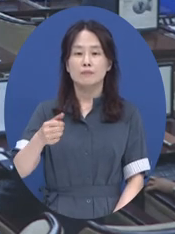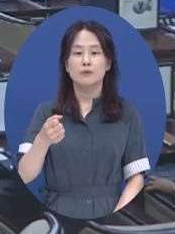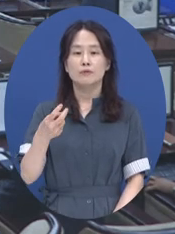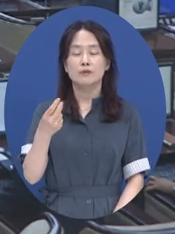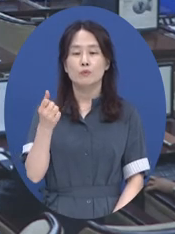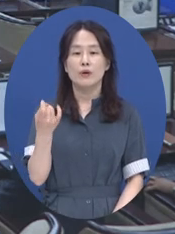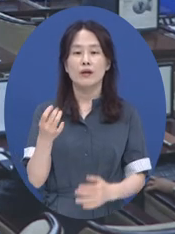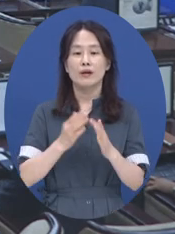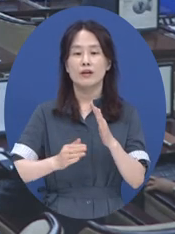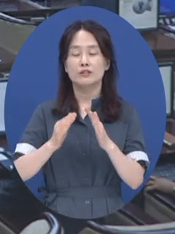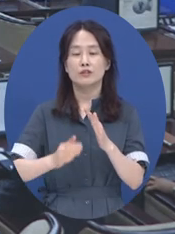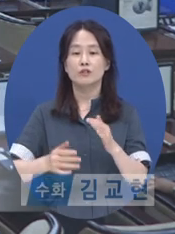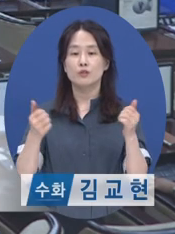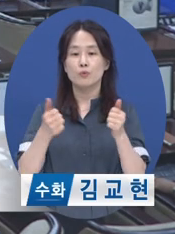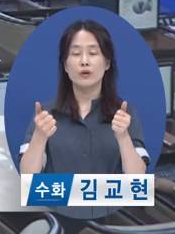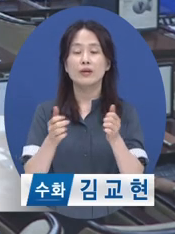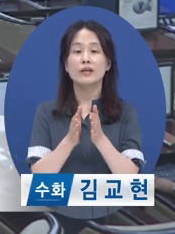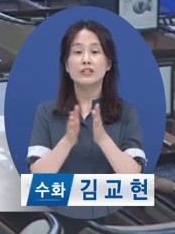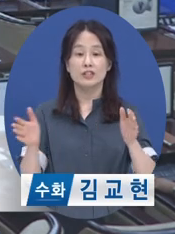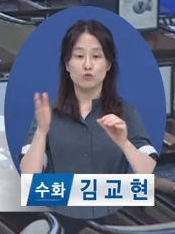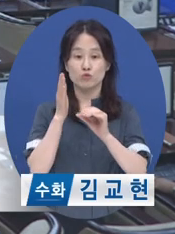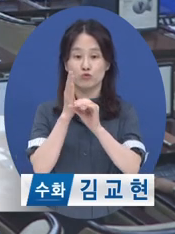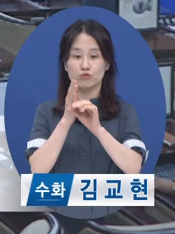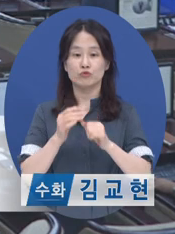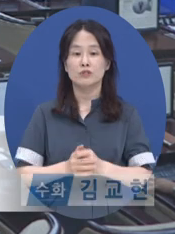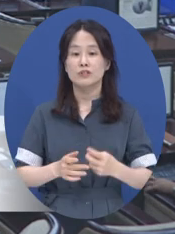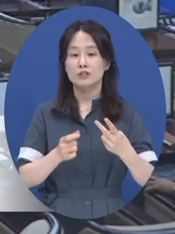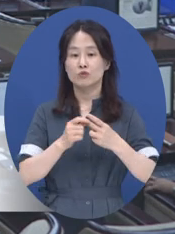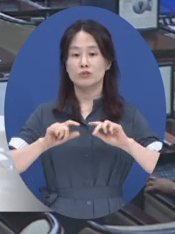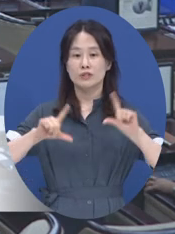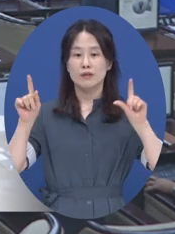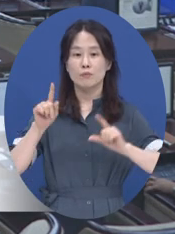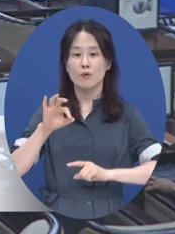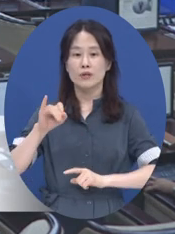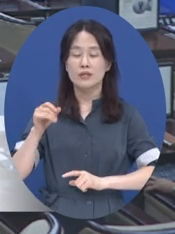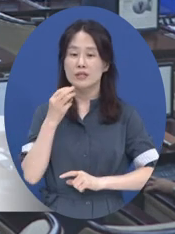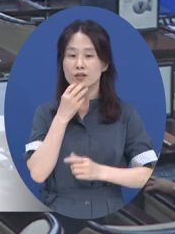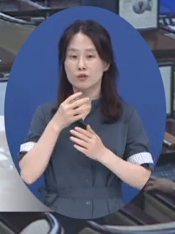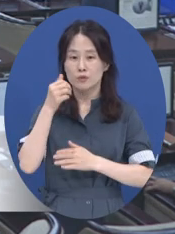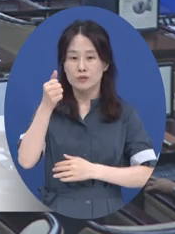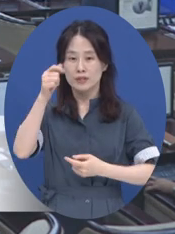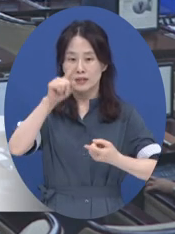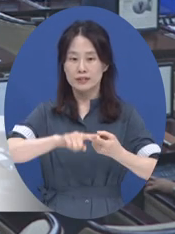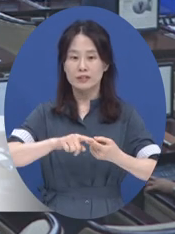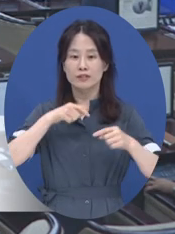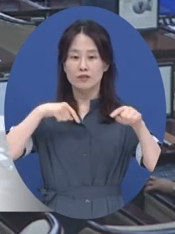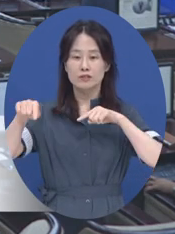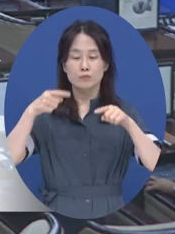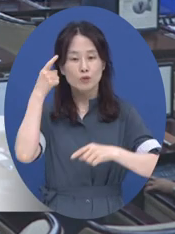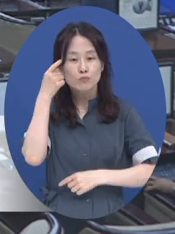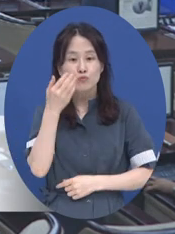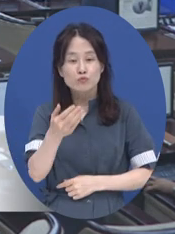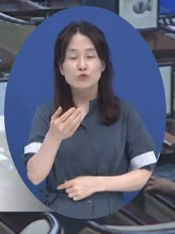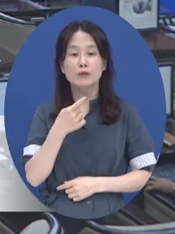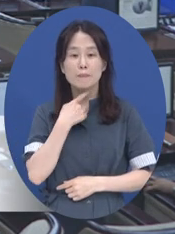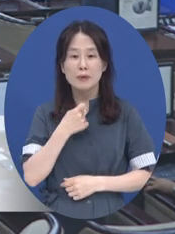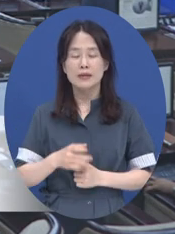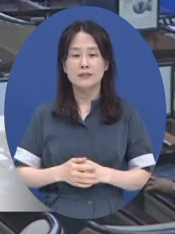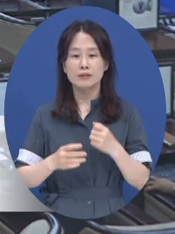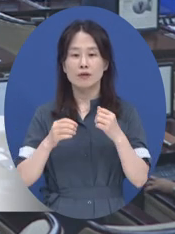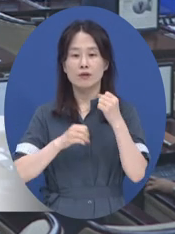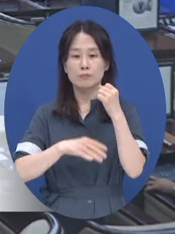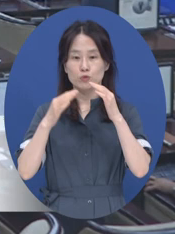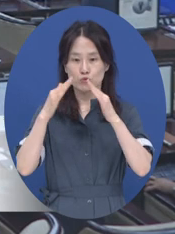제352회 경기도의회 정례회가 열리고 있는 가운데 둘째 날은 이재명 지사를 대상으로 도정질의가 있었습니다.